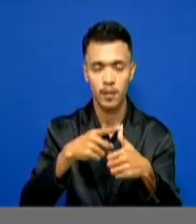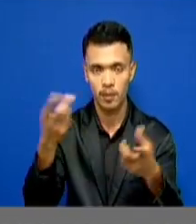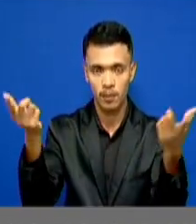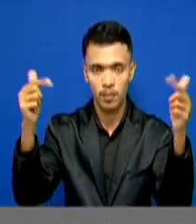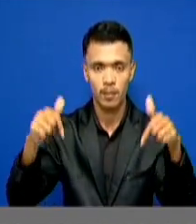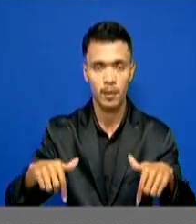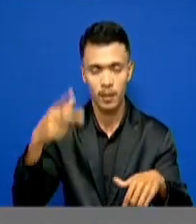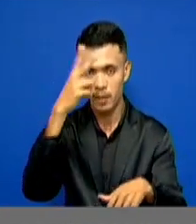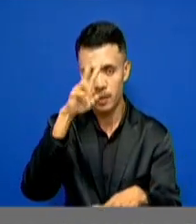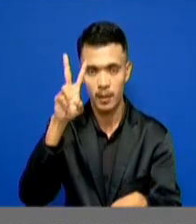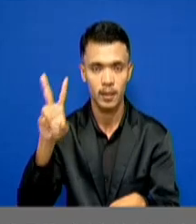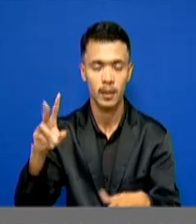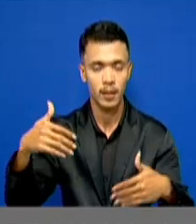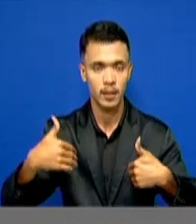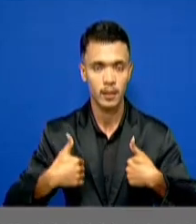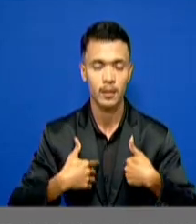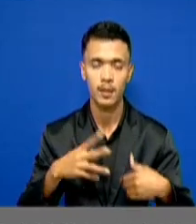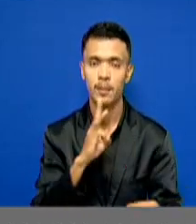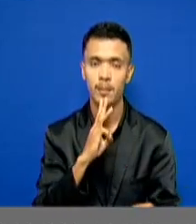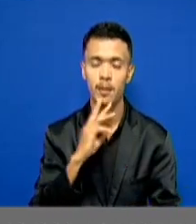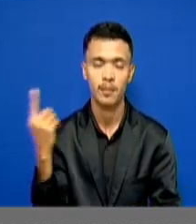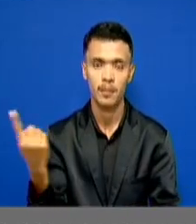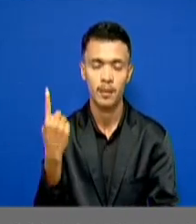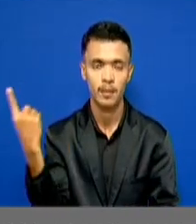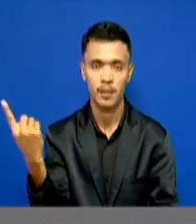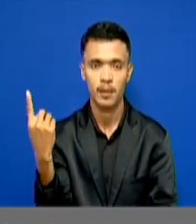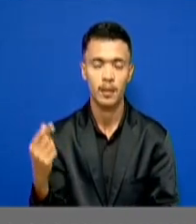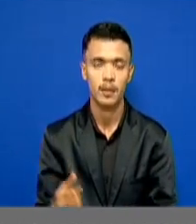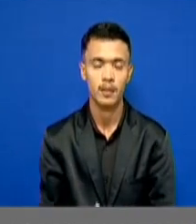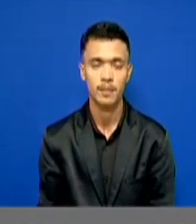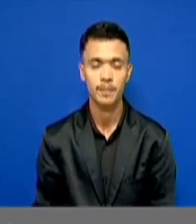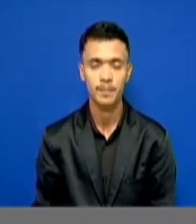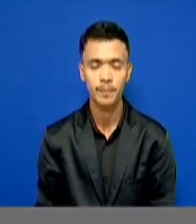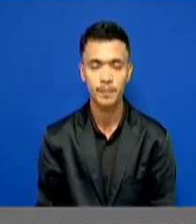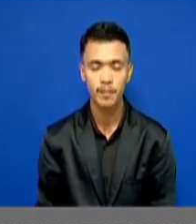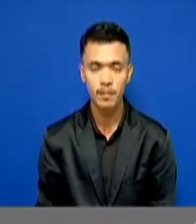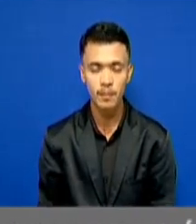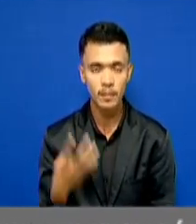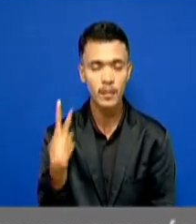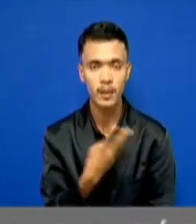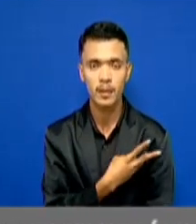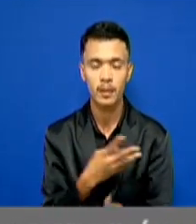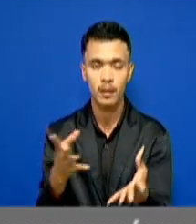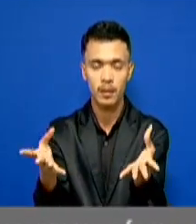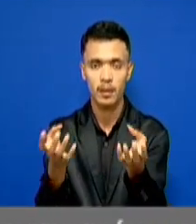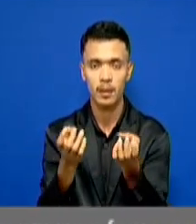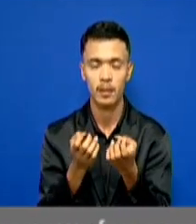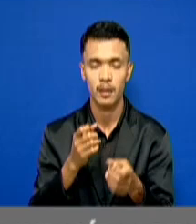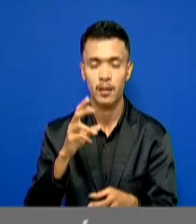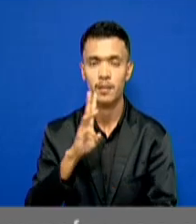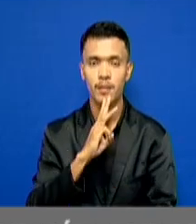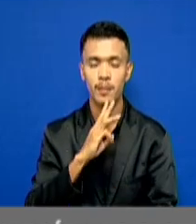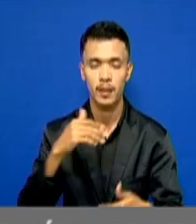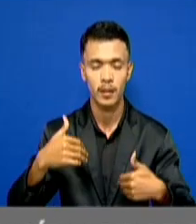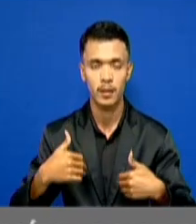angkata iha be nebe permanente tinan toma entau ita hakarak ne be nebe tinan toma ke